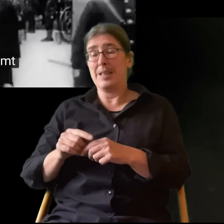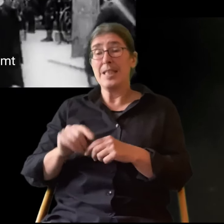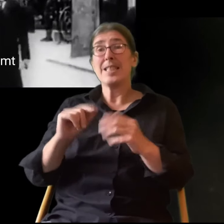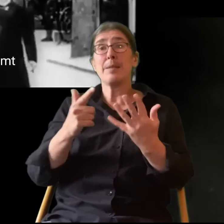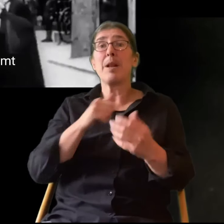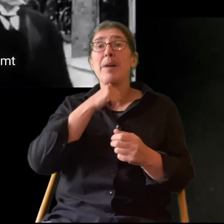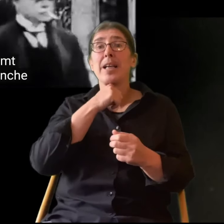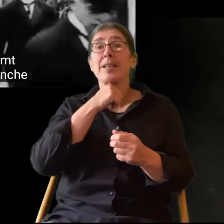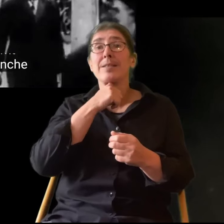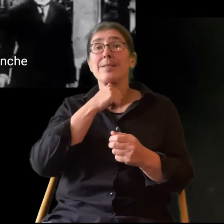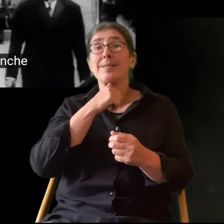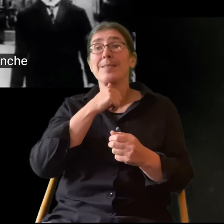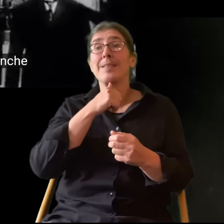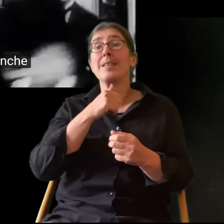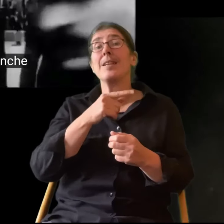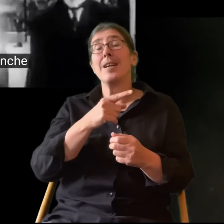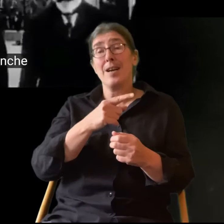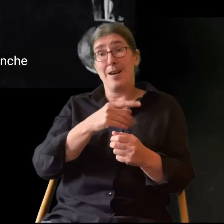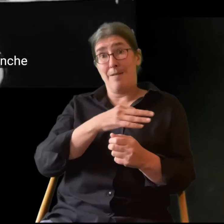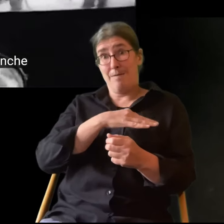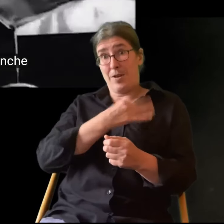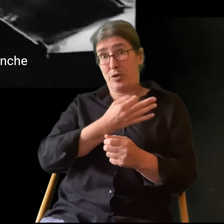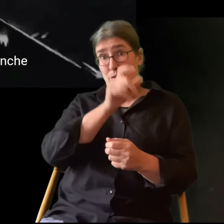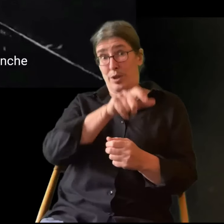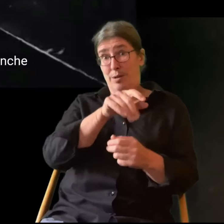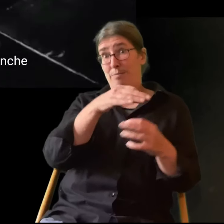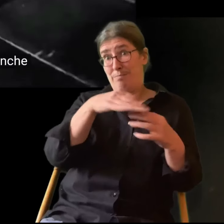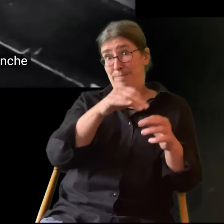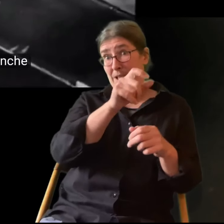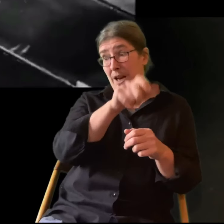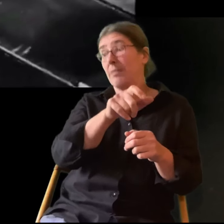7. Mai, die Stunde der Revanche für den Franzosen Clemenceau.